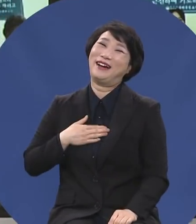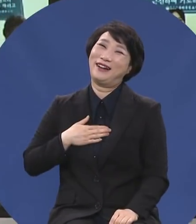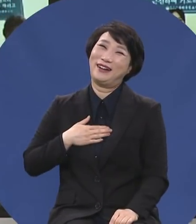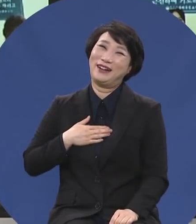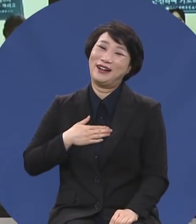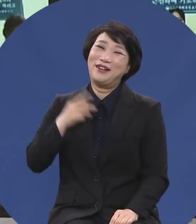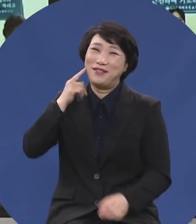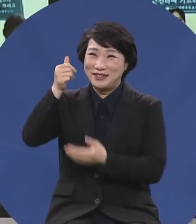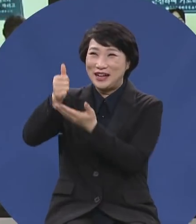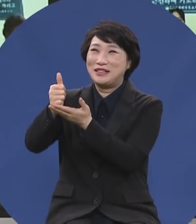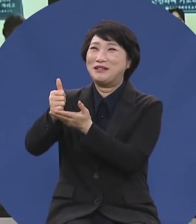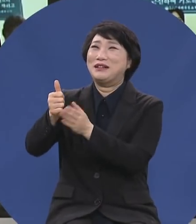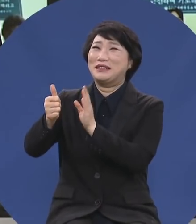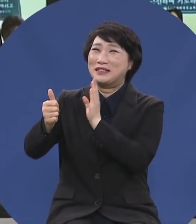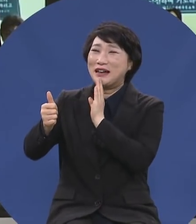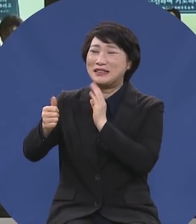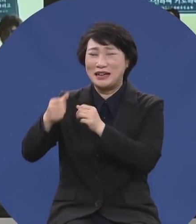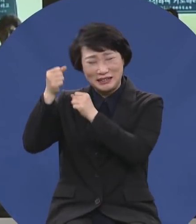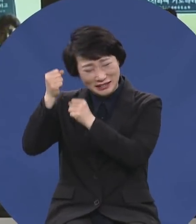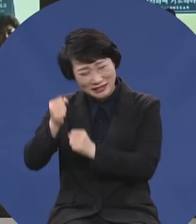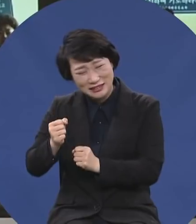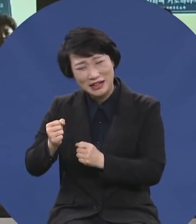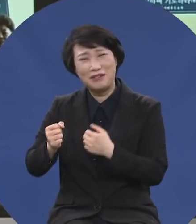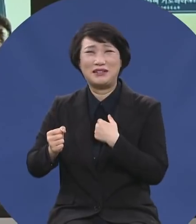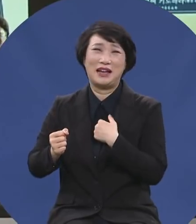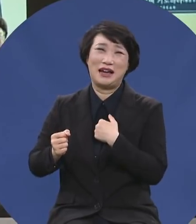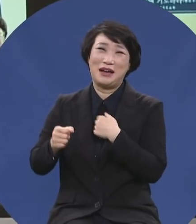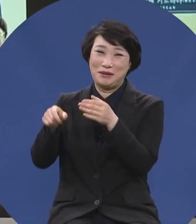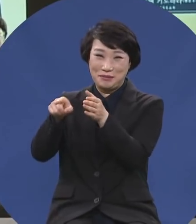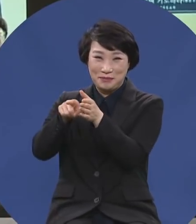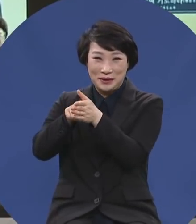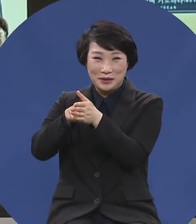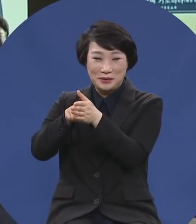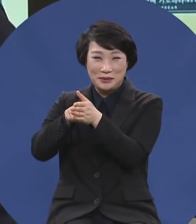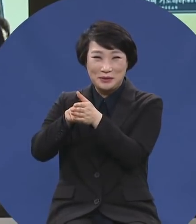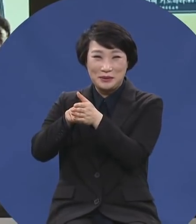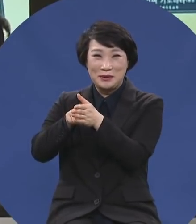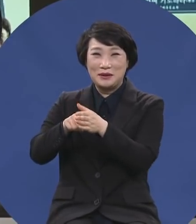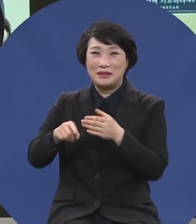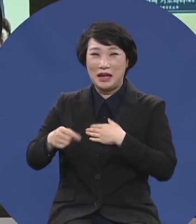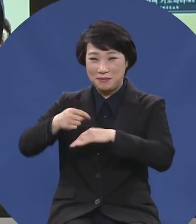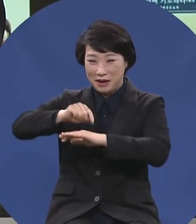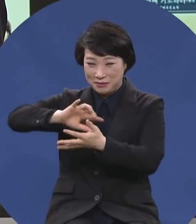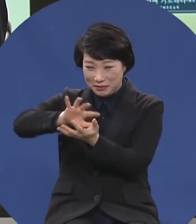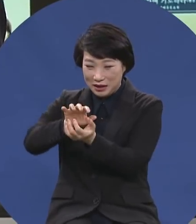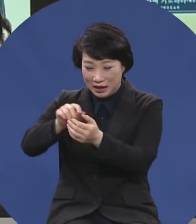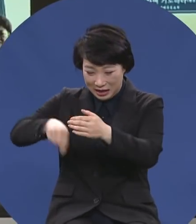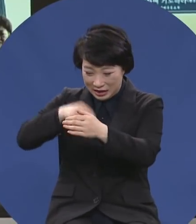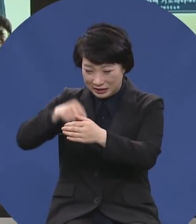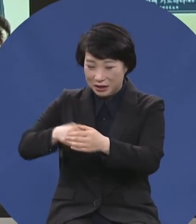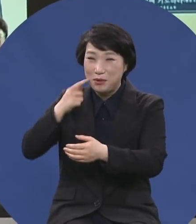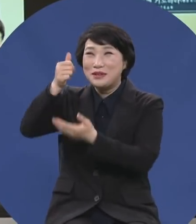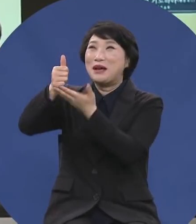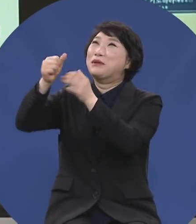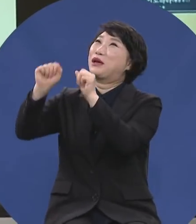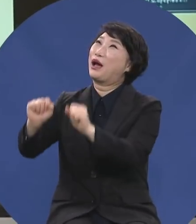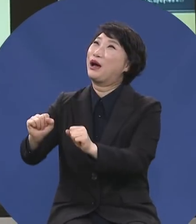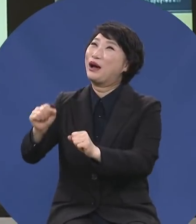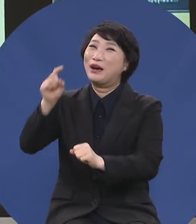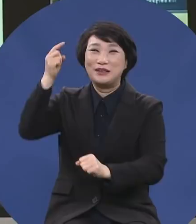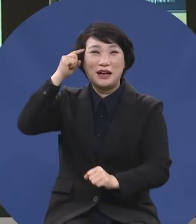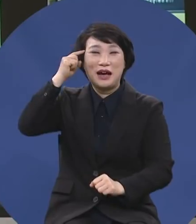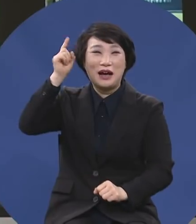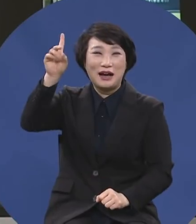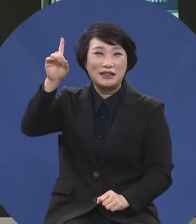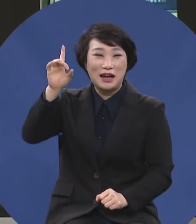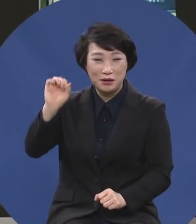목사님 한 분을 진짜 의지하고 믿고 내가 마음속으로 목사님의 계시다는